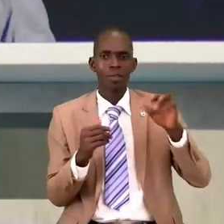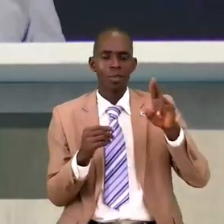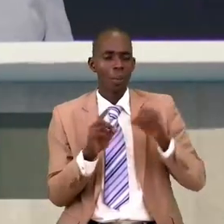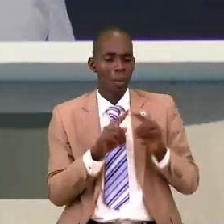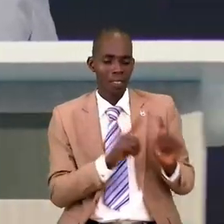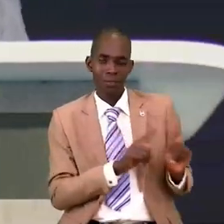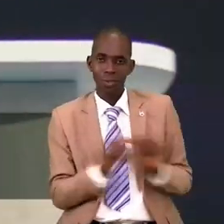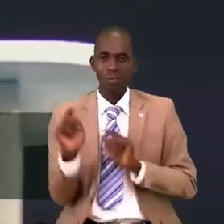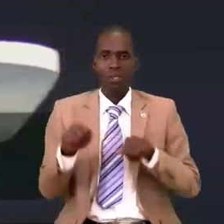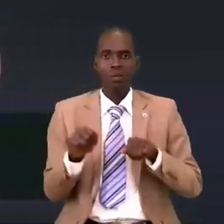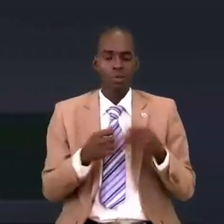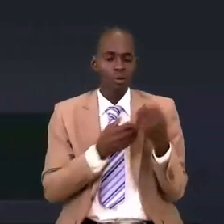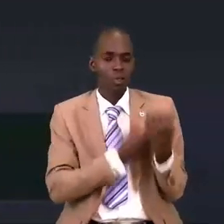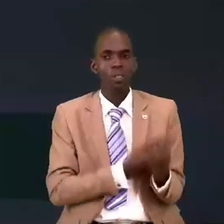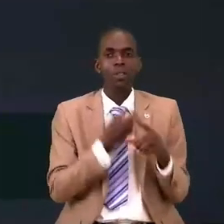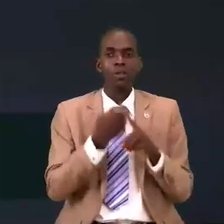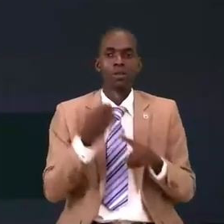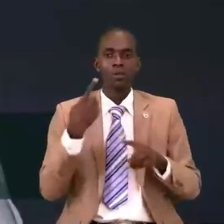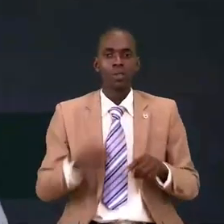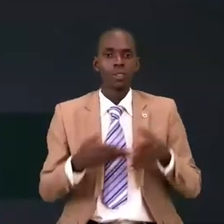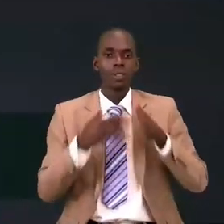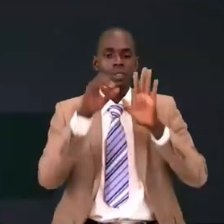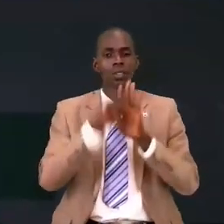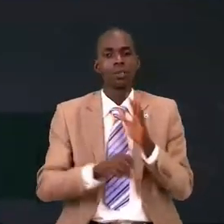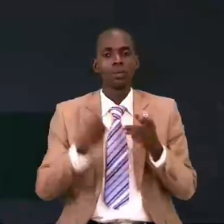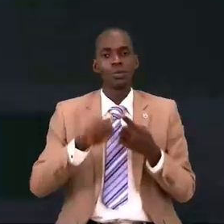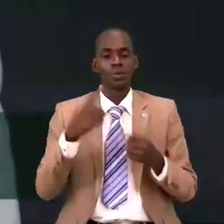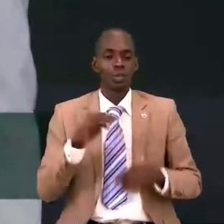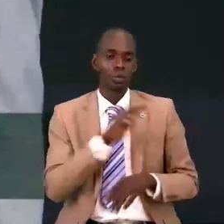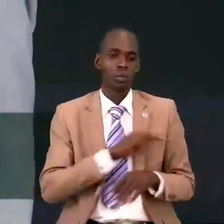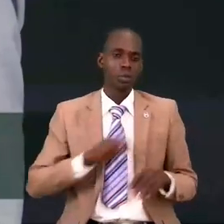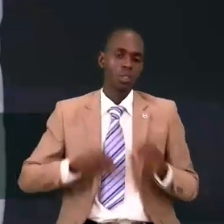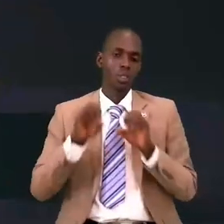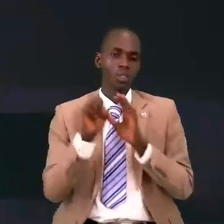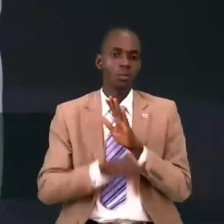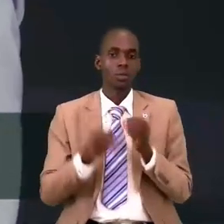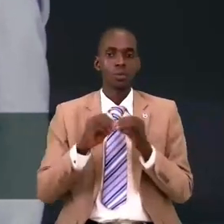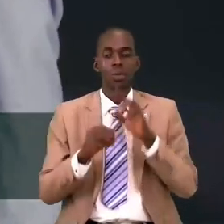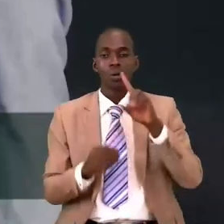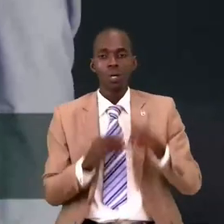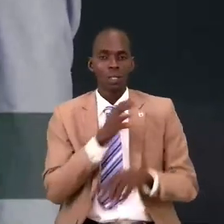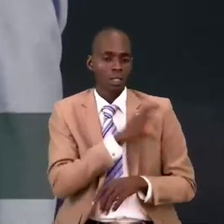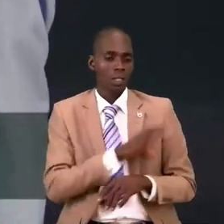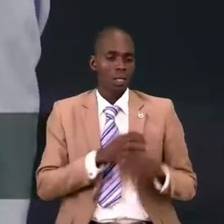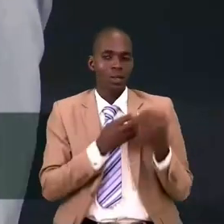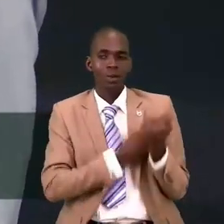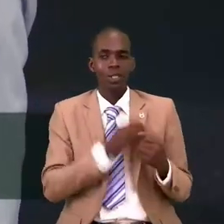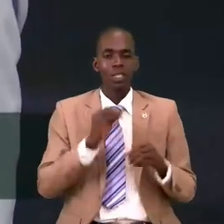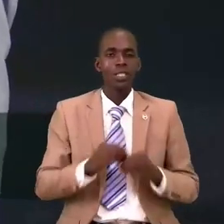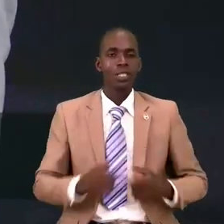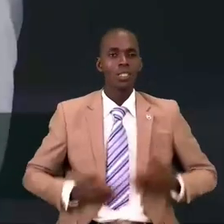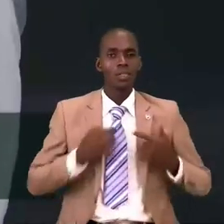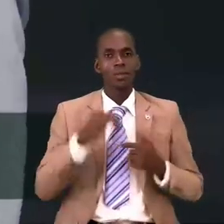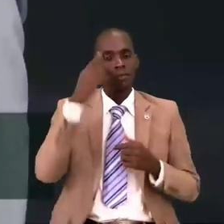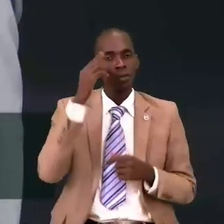caractéristique de vivre pour une mission. Comprenez, Josué avait